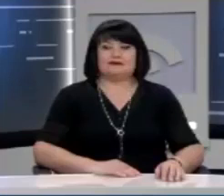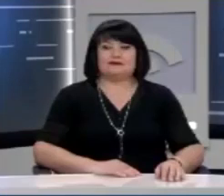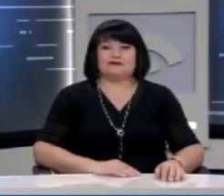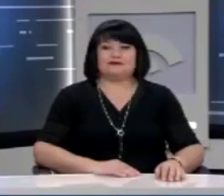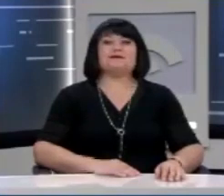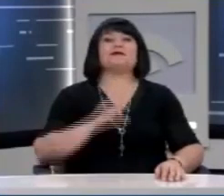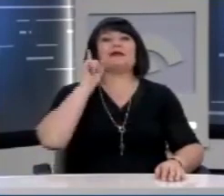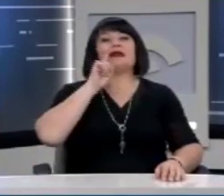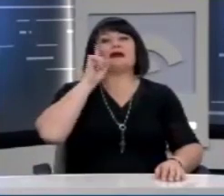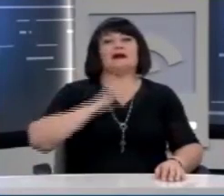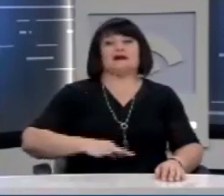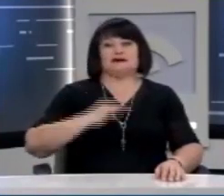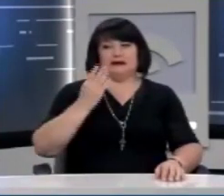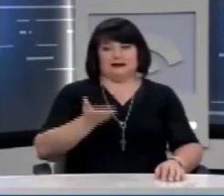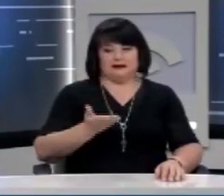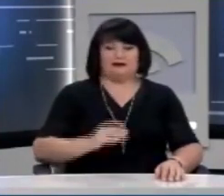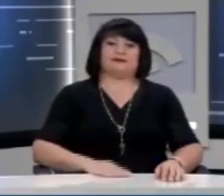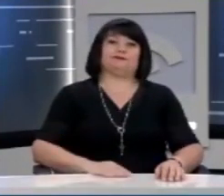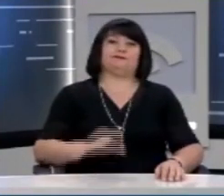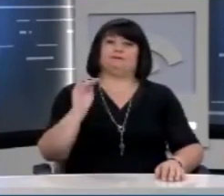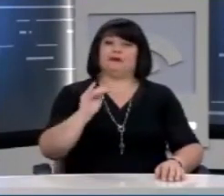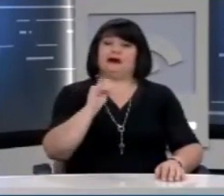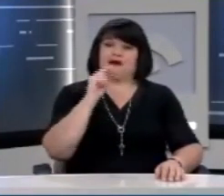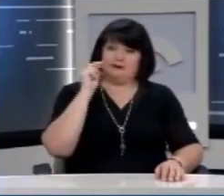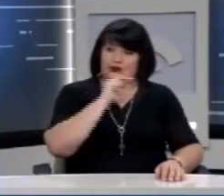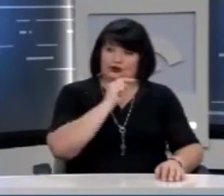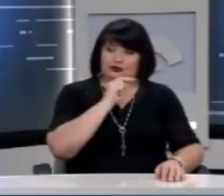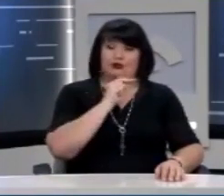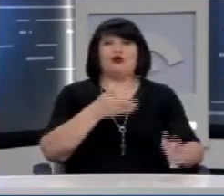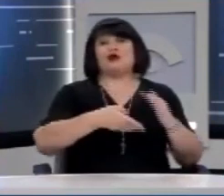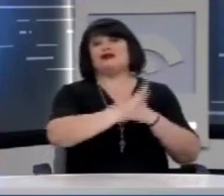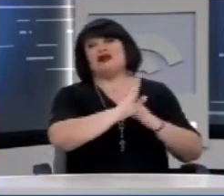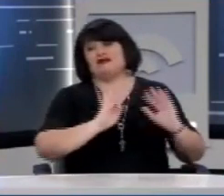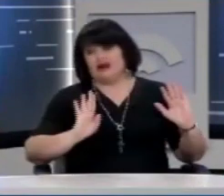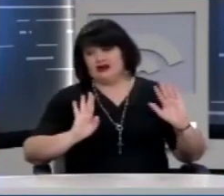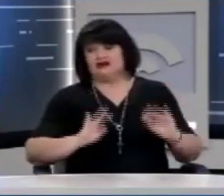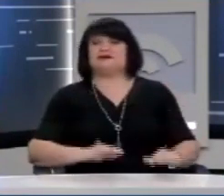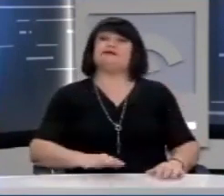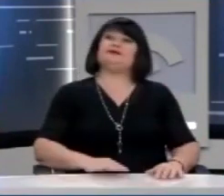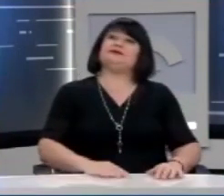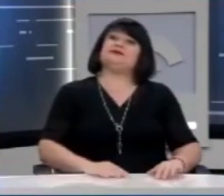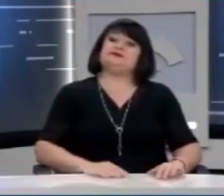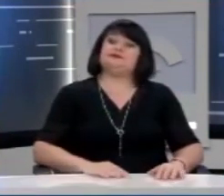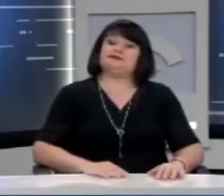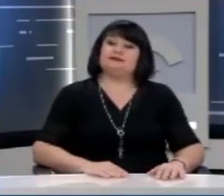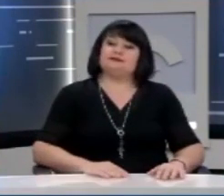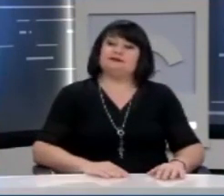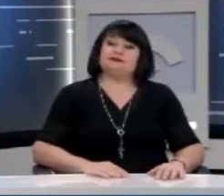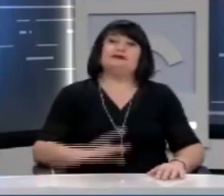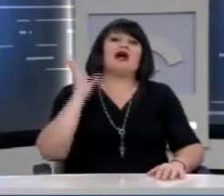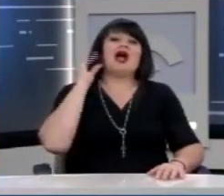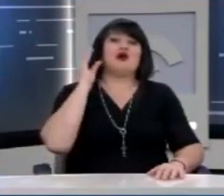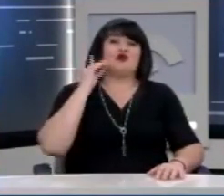Κυρίες και κύριοι, κύριε Πρωθυπουργέ, που μόλις αποχωρήσατε, αλλά ακούν